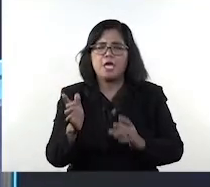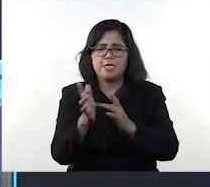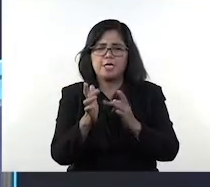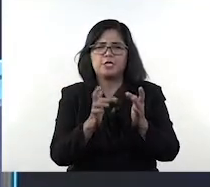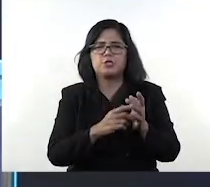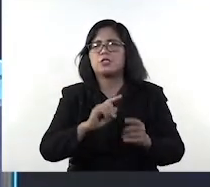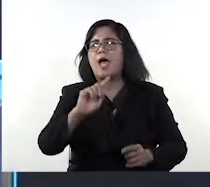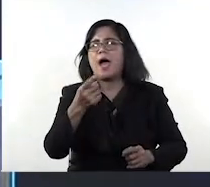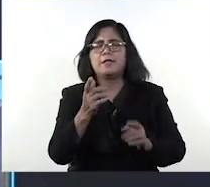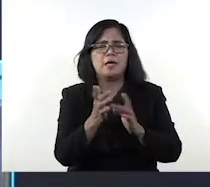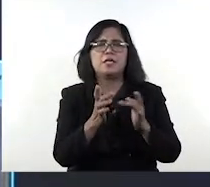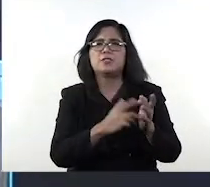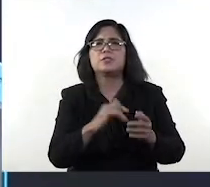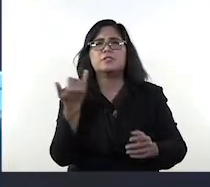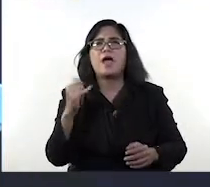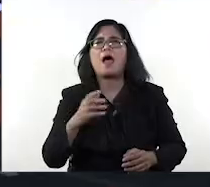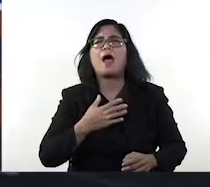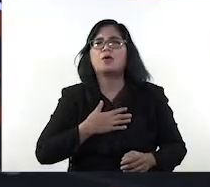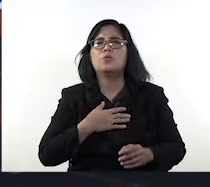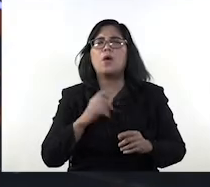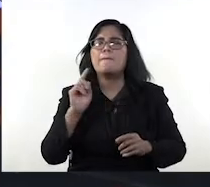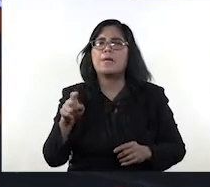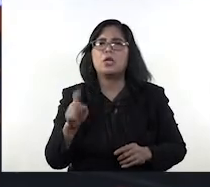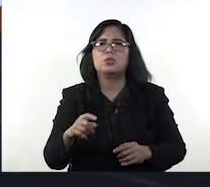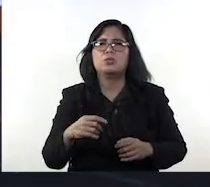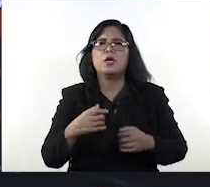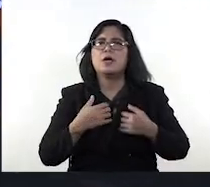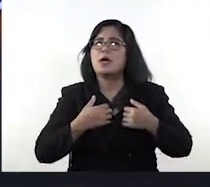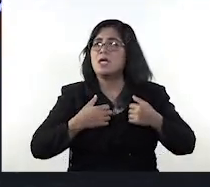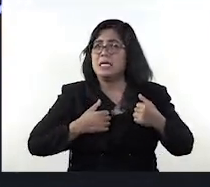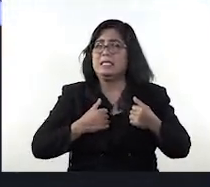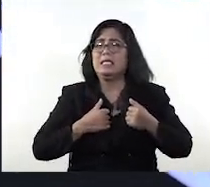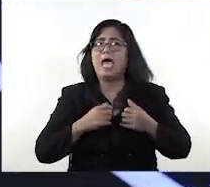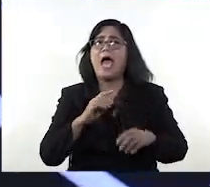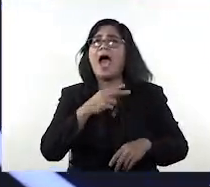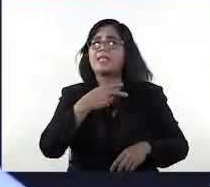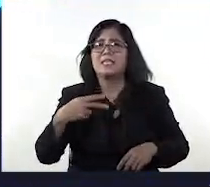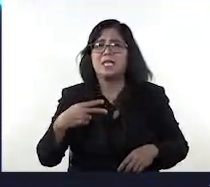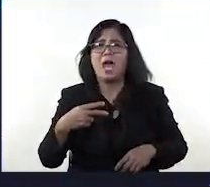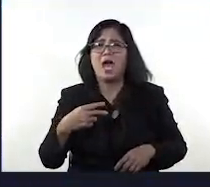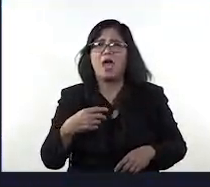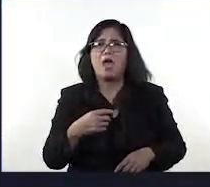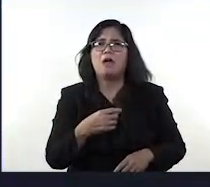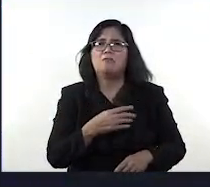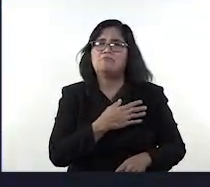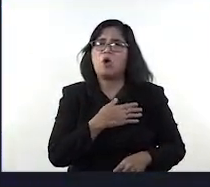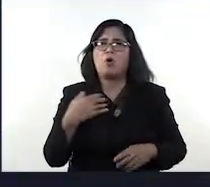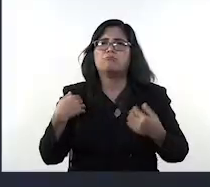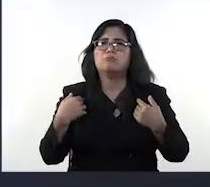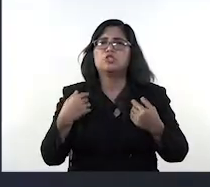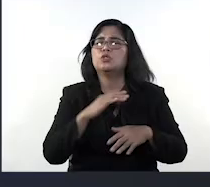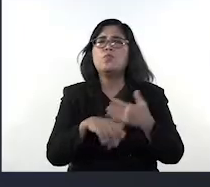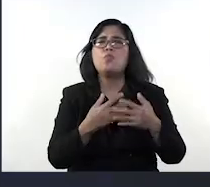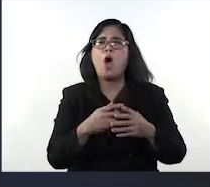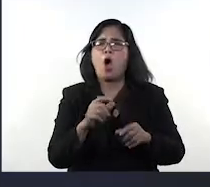petani hanya Yesus yang saya perlu Haroni two others Saya nggak butuh apa-apa lagi dia buka